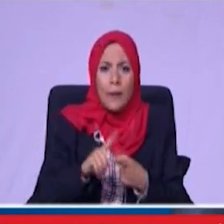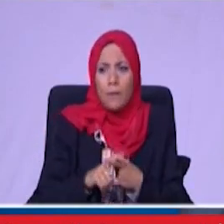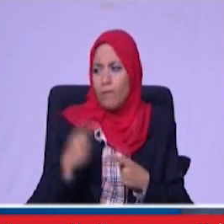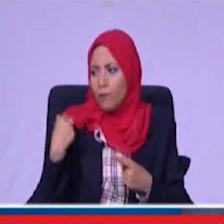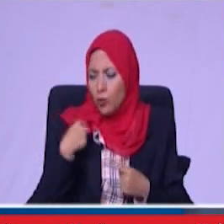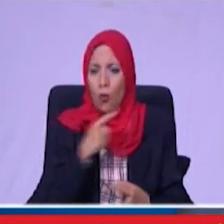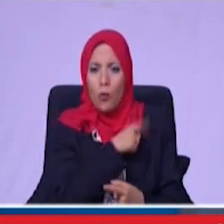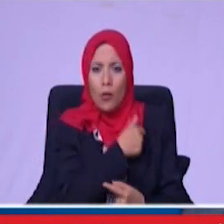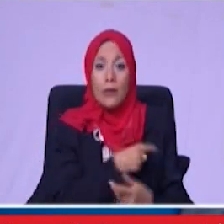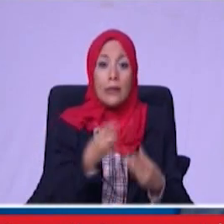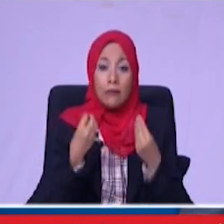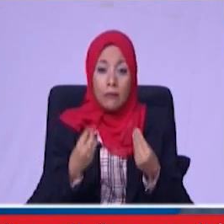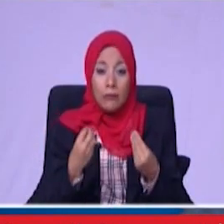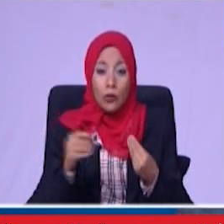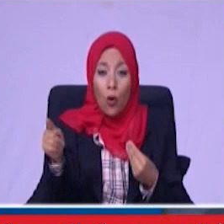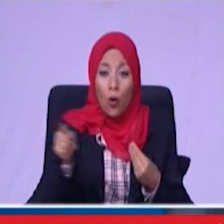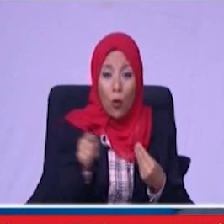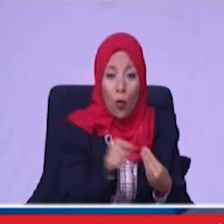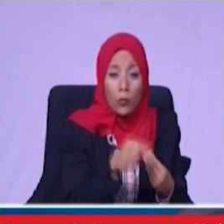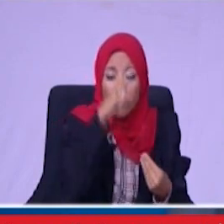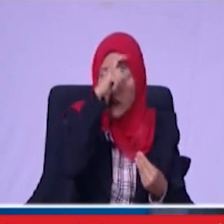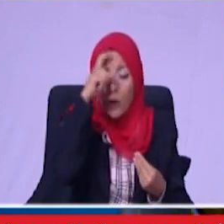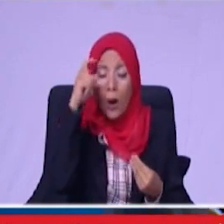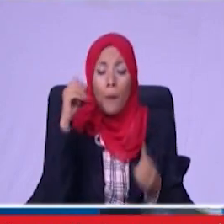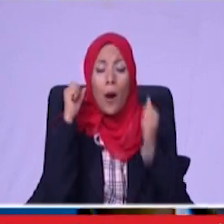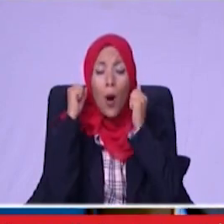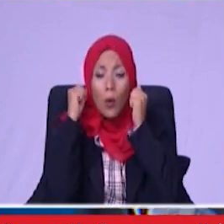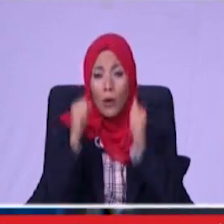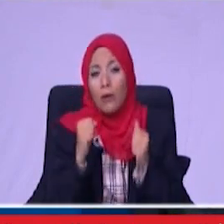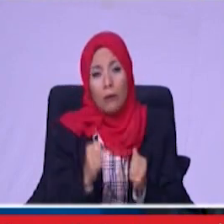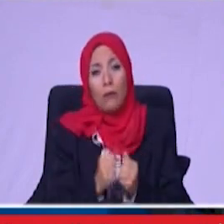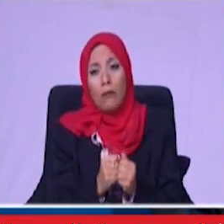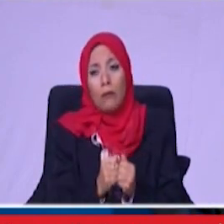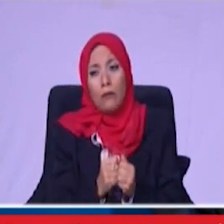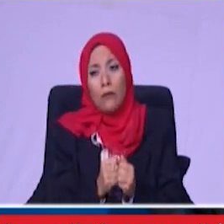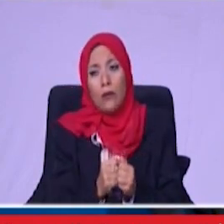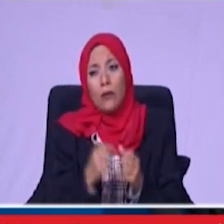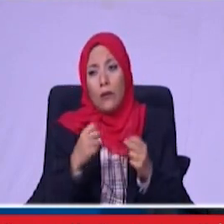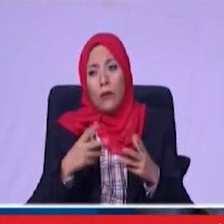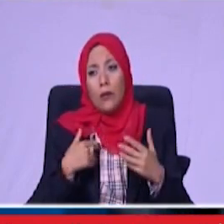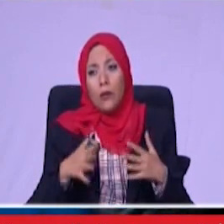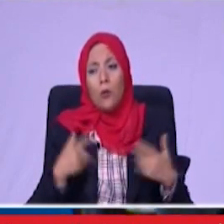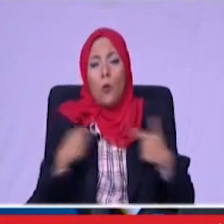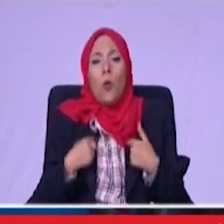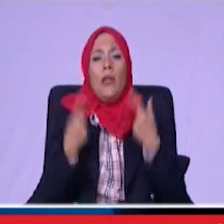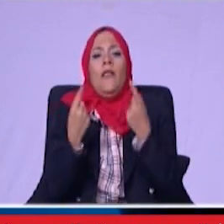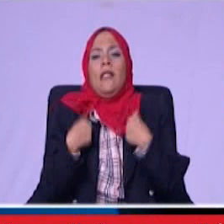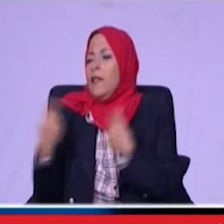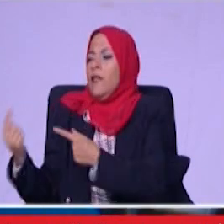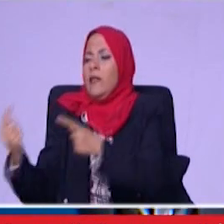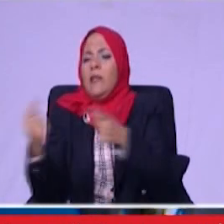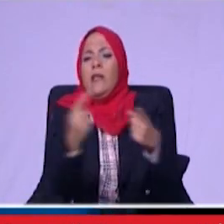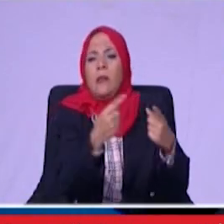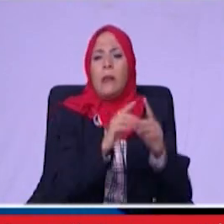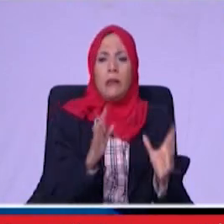انتظار الحساب صعب انتظار الحساب مجهد فيروح لسيدنا ادم يقول لا لا ما اقدرش نفسي نفسي لسيدنا ابراهيم